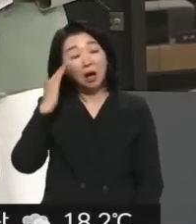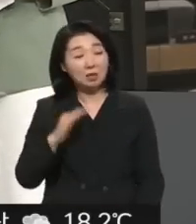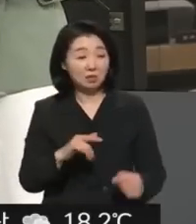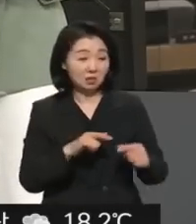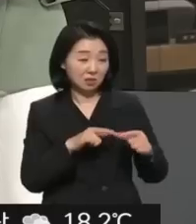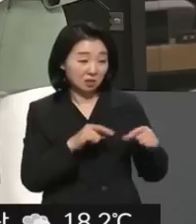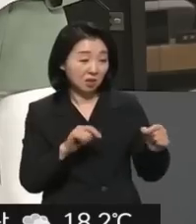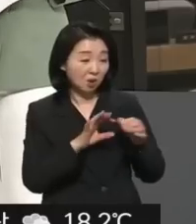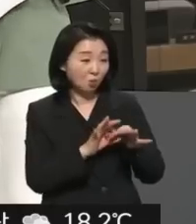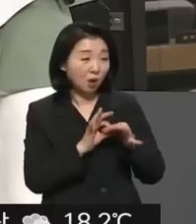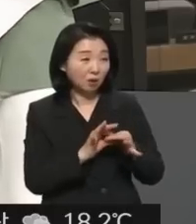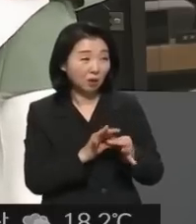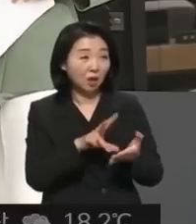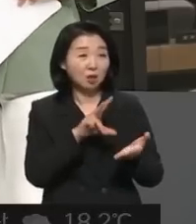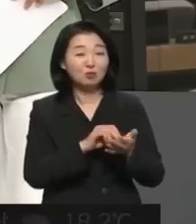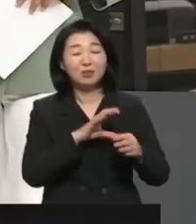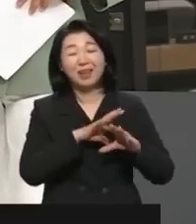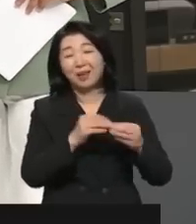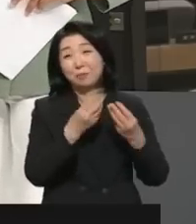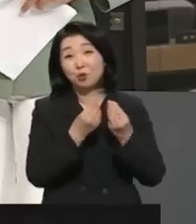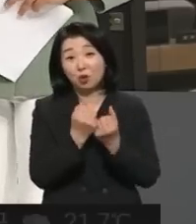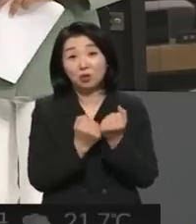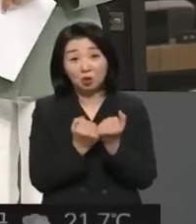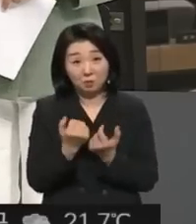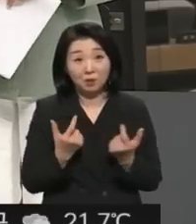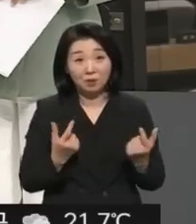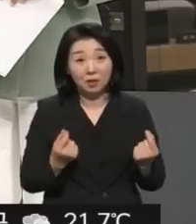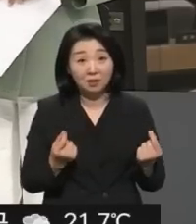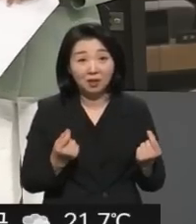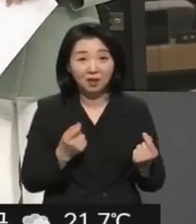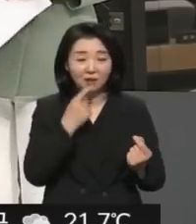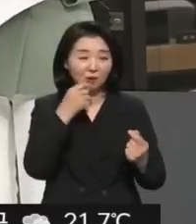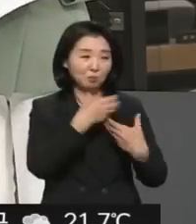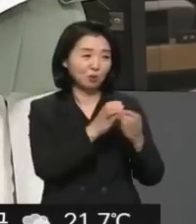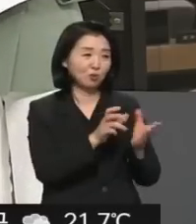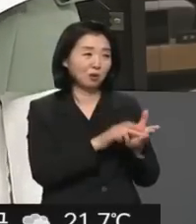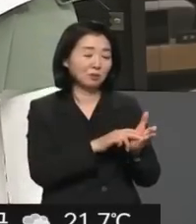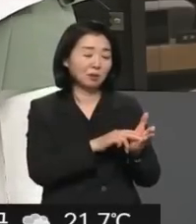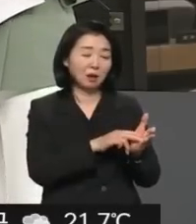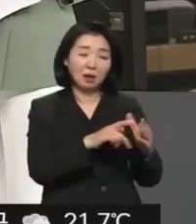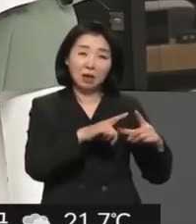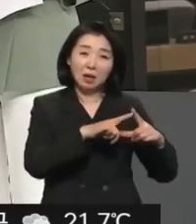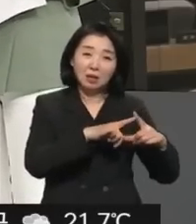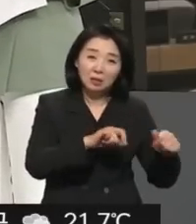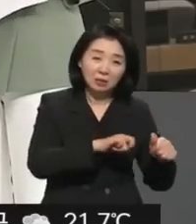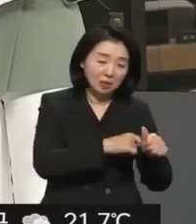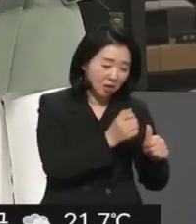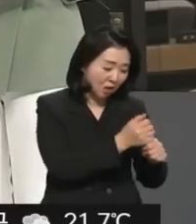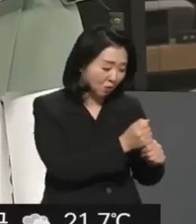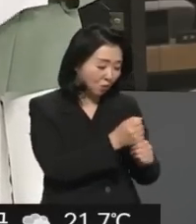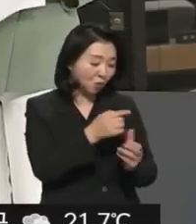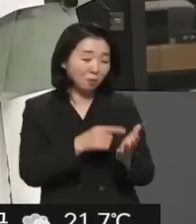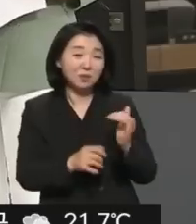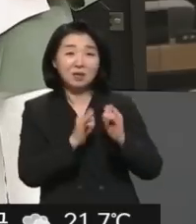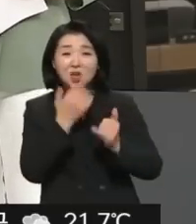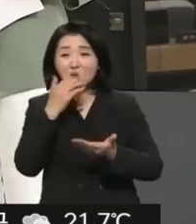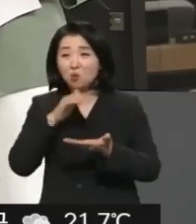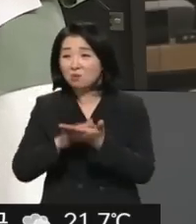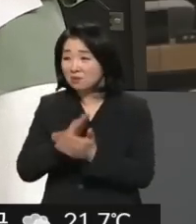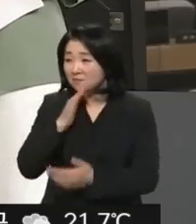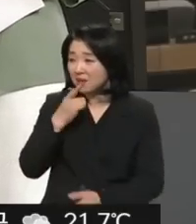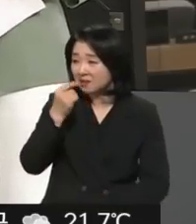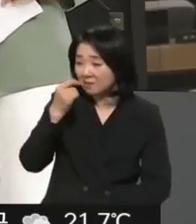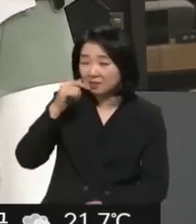해결했다, 이런 비유적인 표현이었던 듯한데요. 민주당은 일제 강제동원 피해자들의 권리가 돌덩이냐고